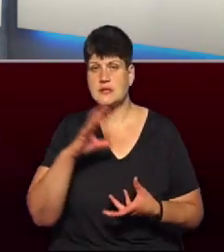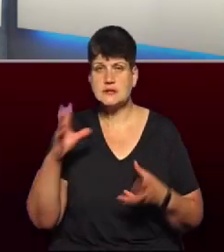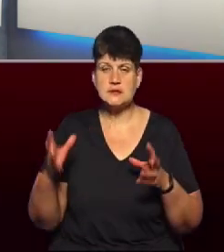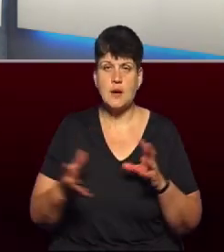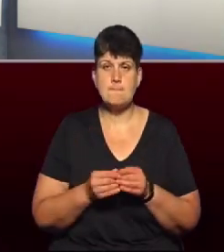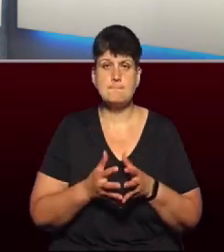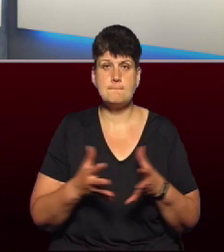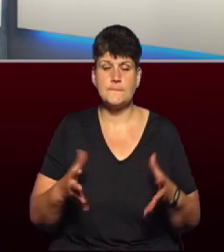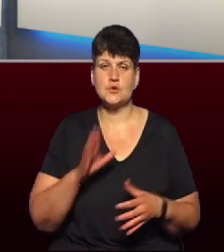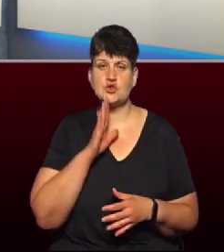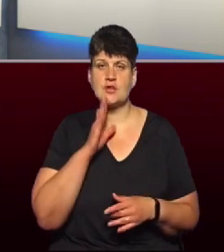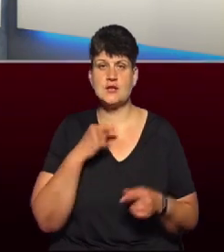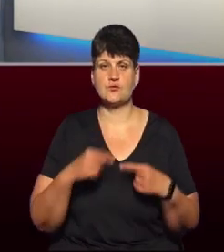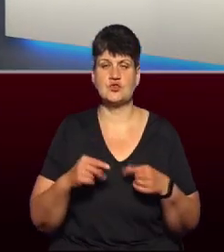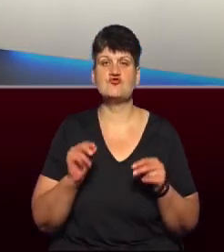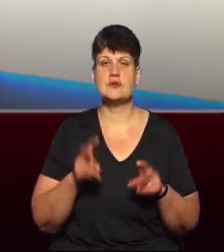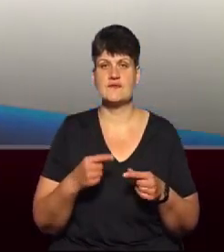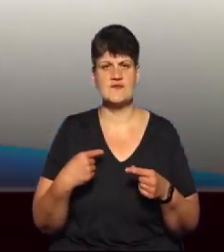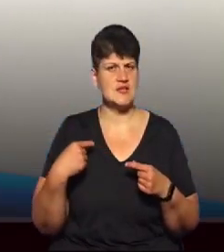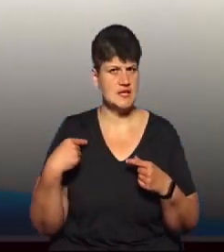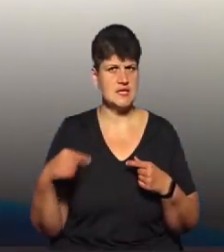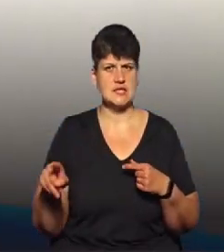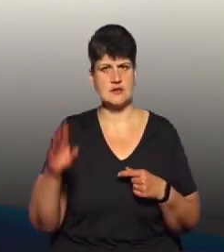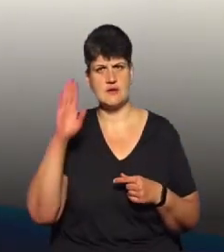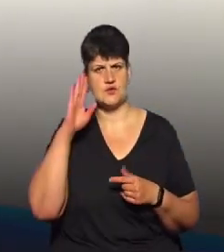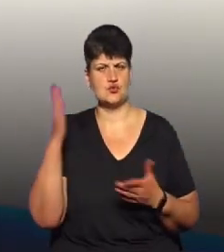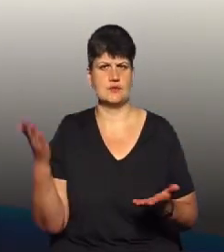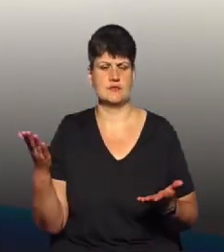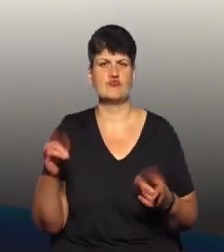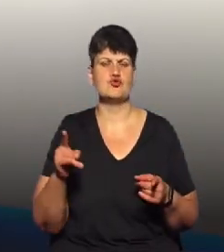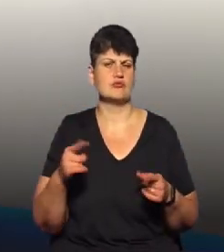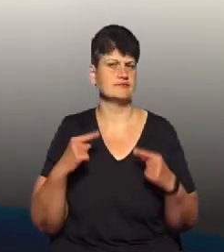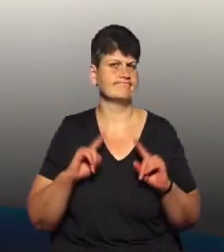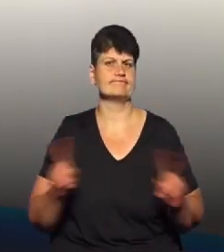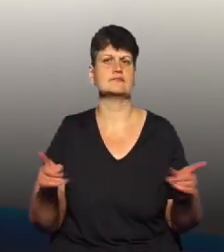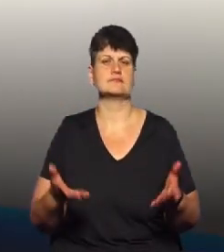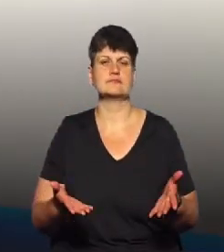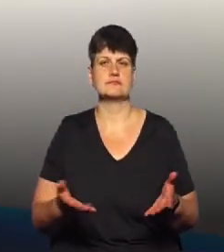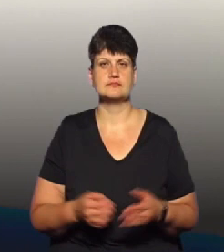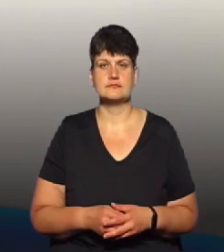Чим він відрізняється від чоловічого? В чому його загалом особливість? Ну,